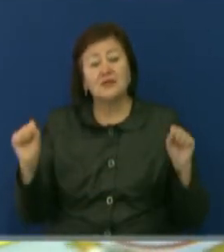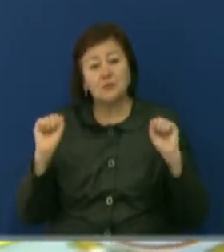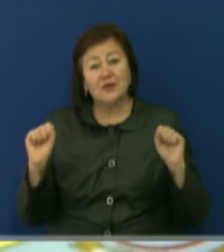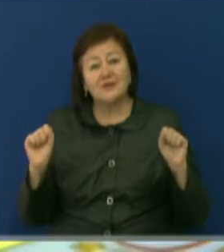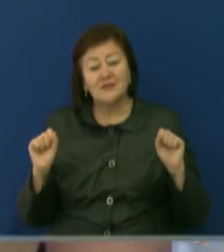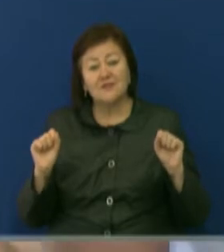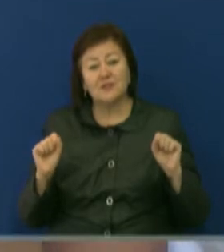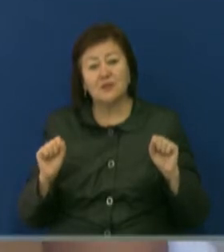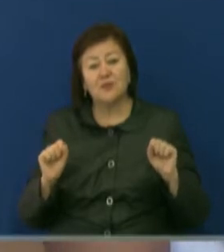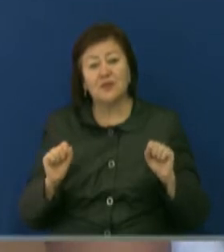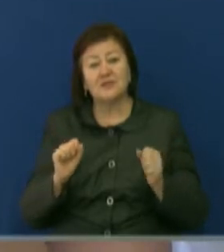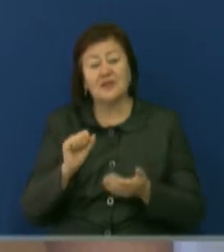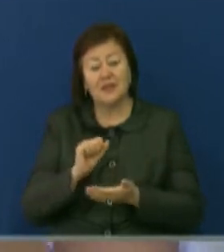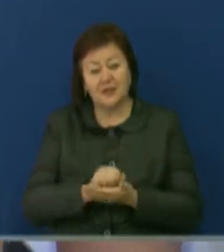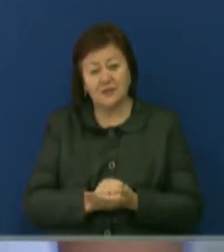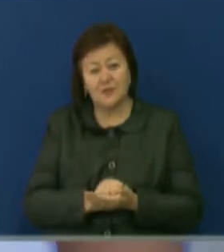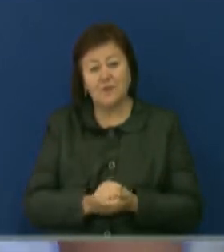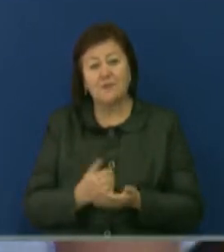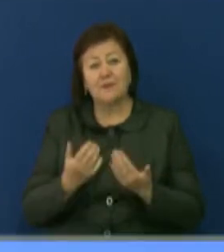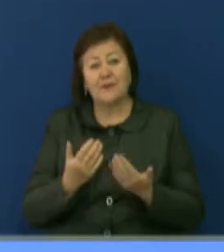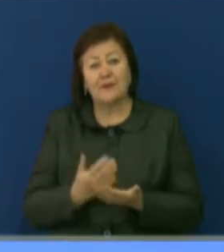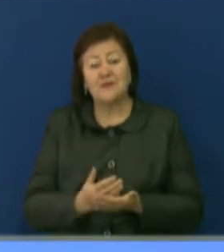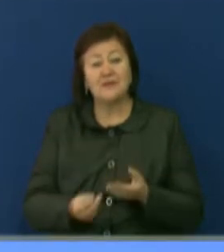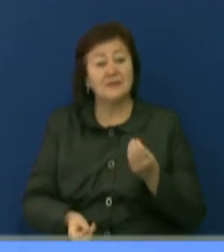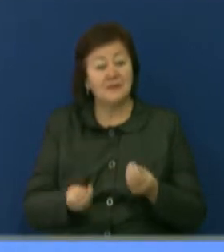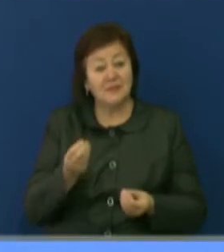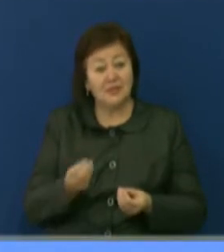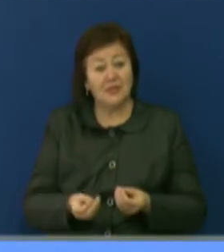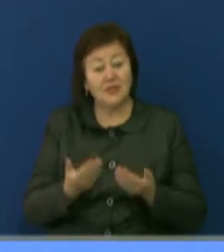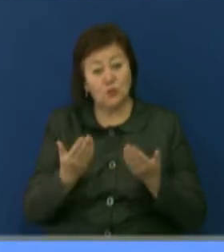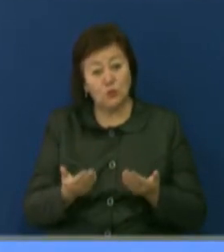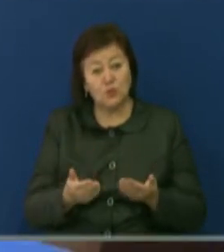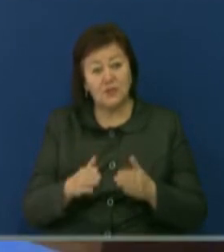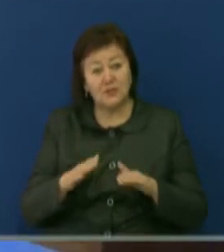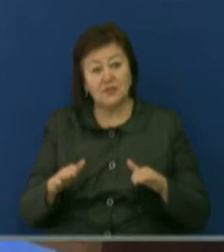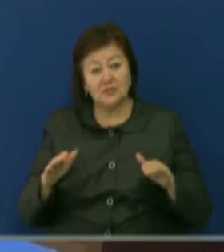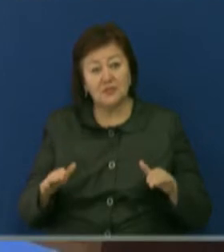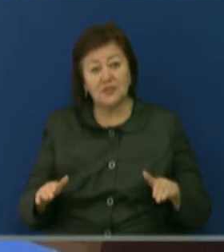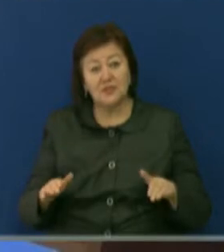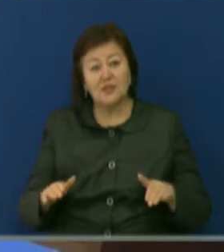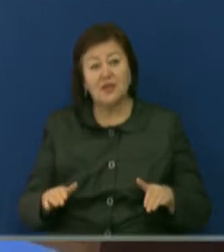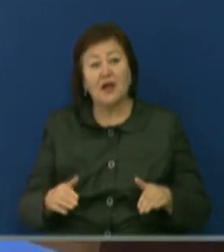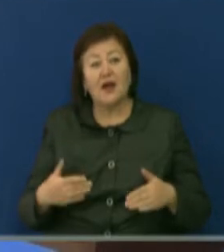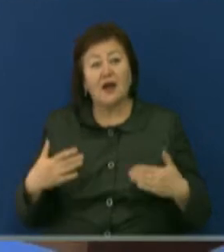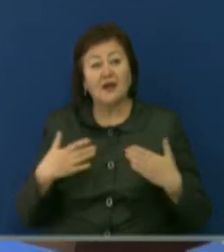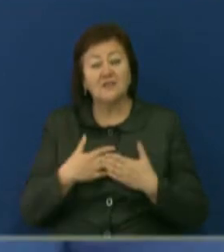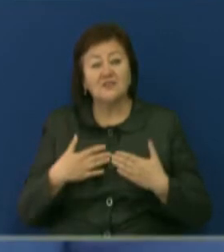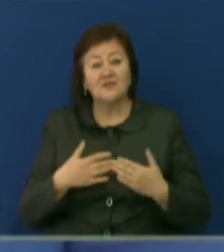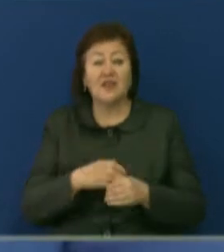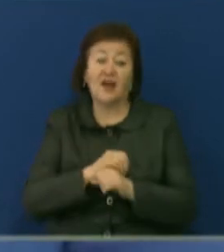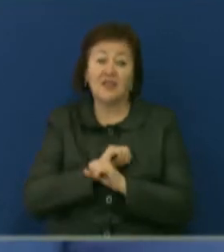сондай-ақ балалардың танымдық қасиеттерін дамыту мақсатындағы ойындар да жүргізіледі. Бұл балаларды оқуға ынталандыруға үлкен септігін тигізеді, дейді